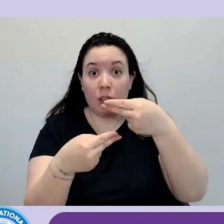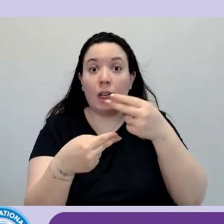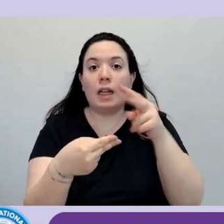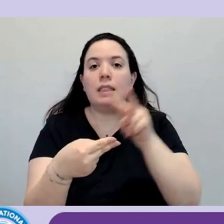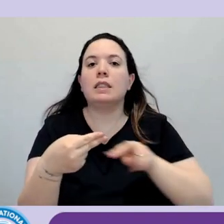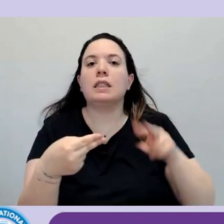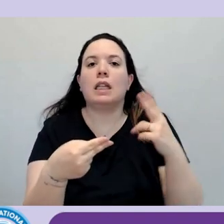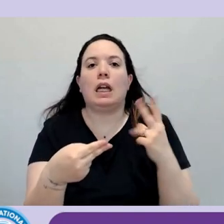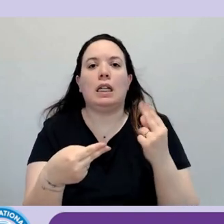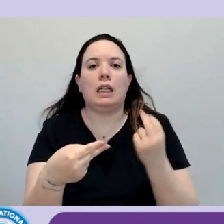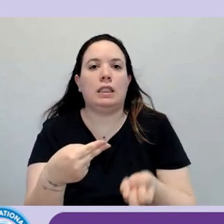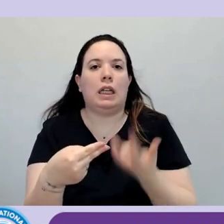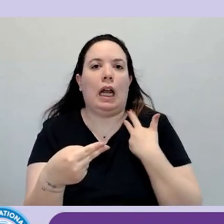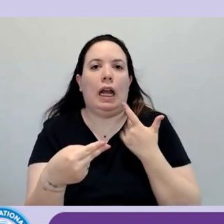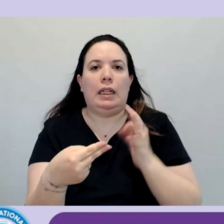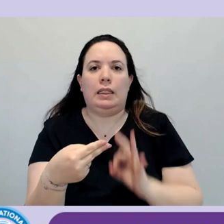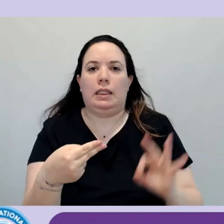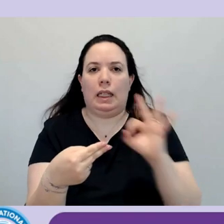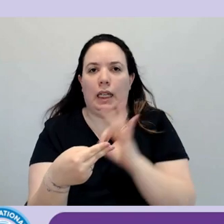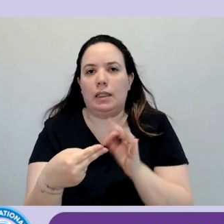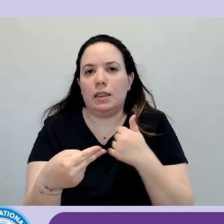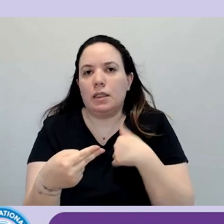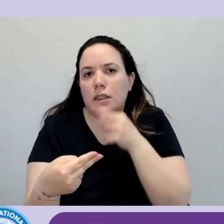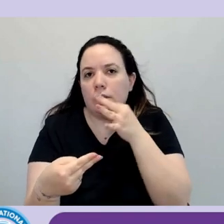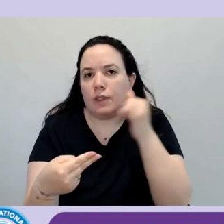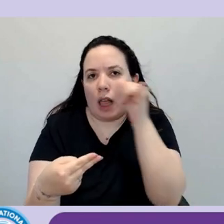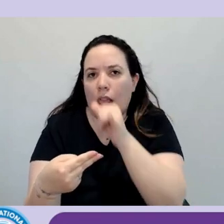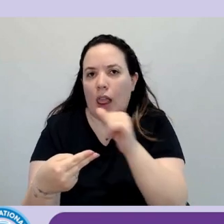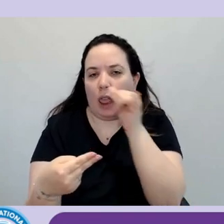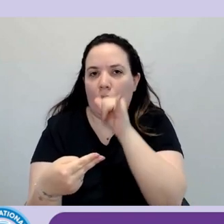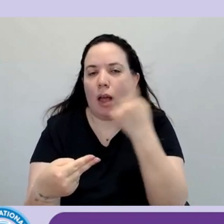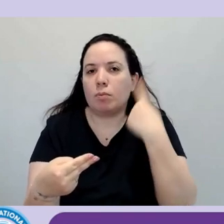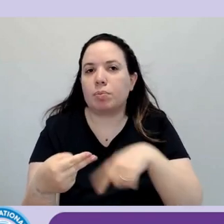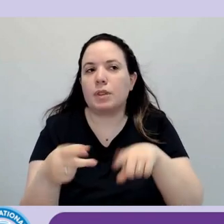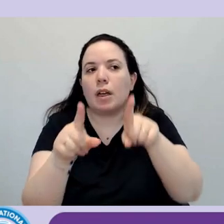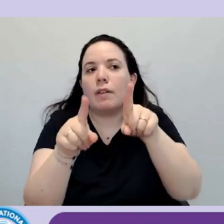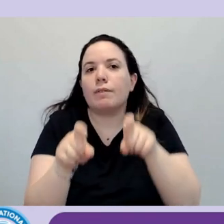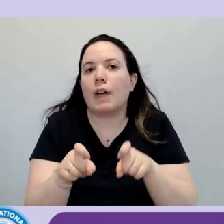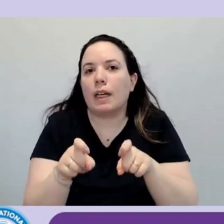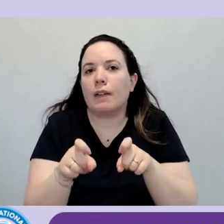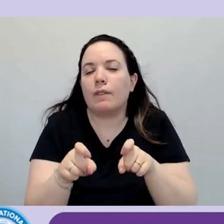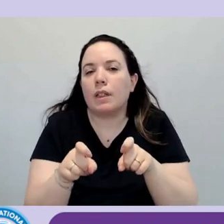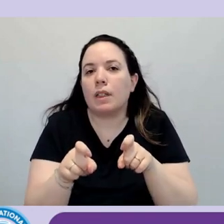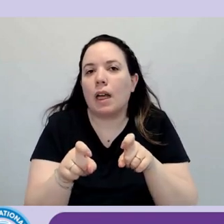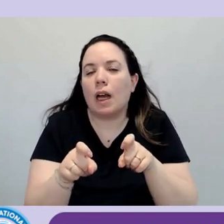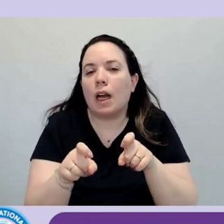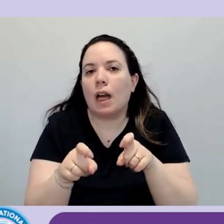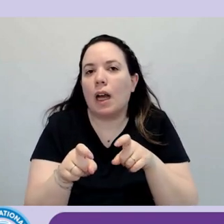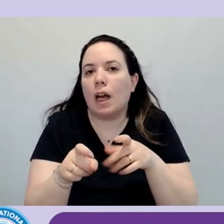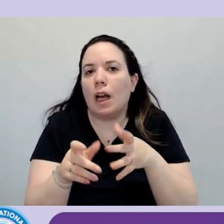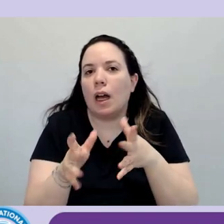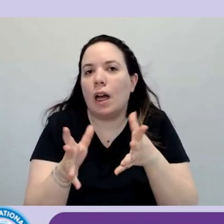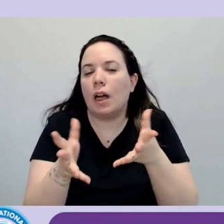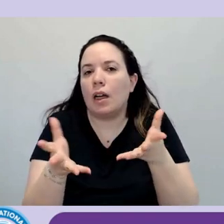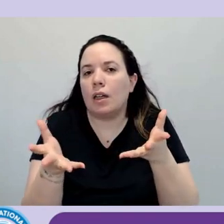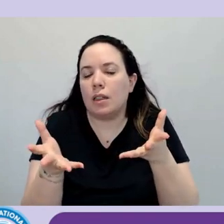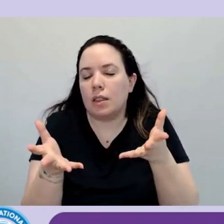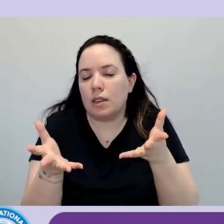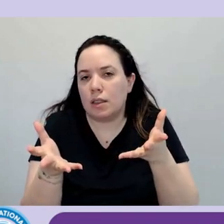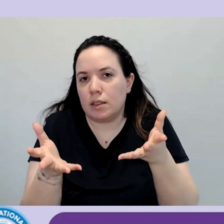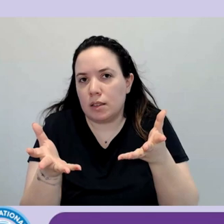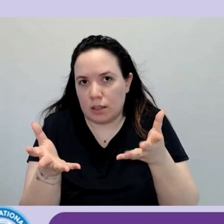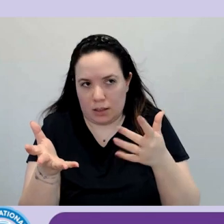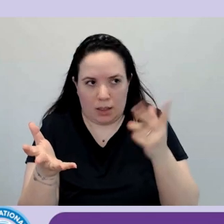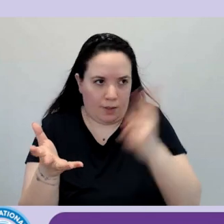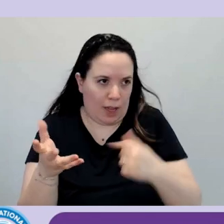percepisco è evidente che non me ne accorgo e quindi la mia verifica a quel punto Oltre al fatto che mi